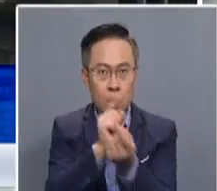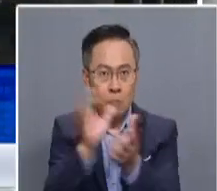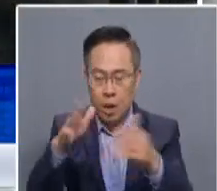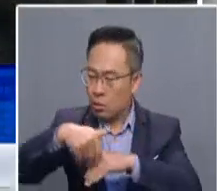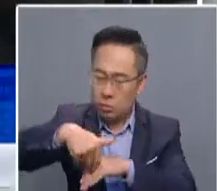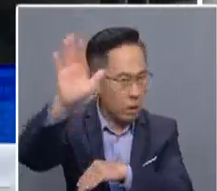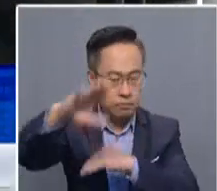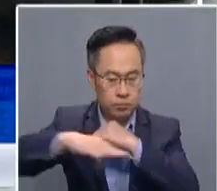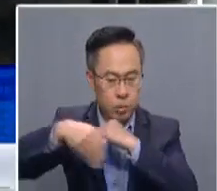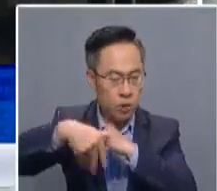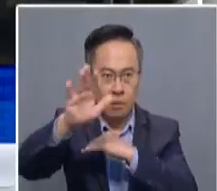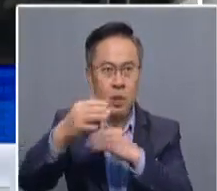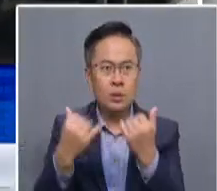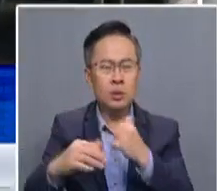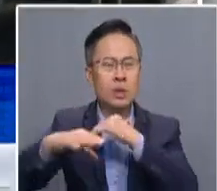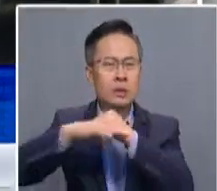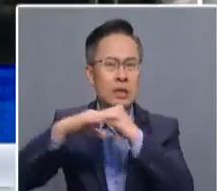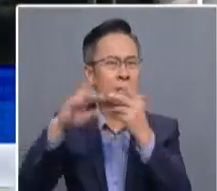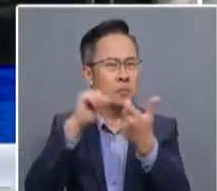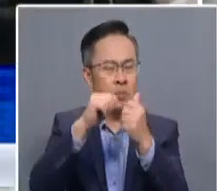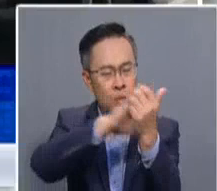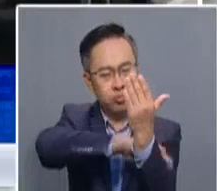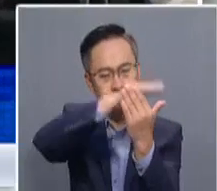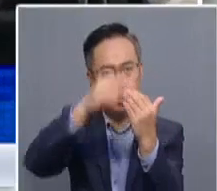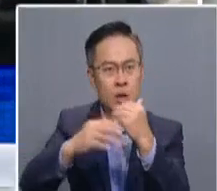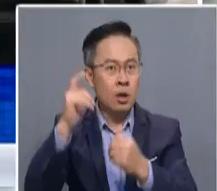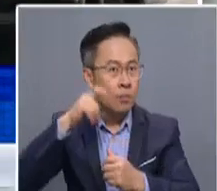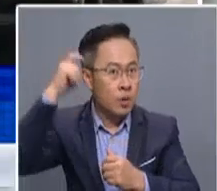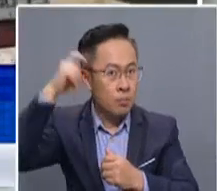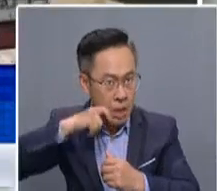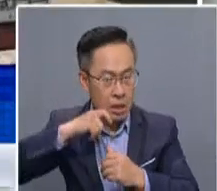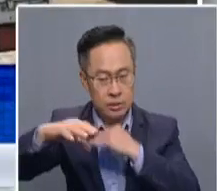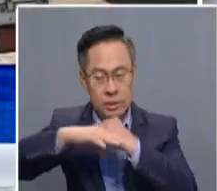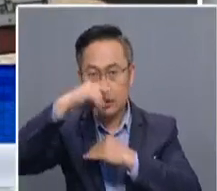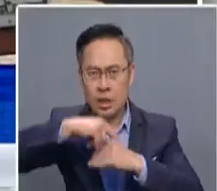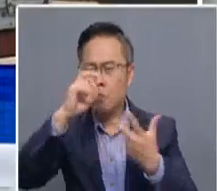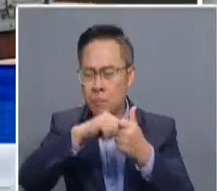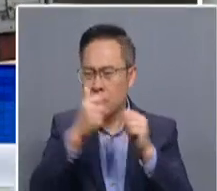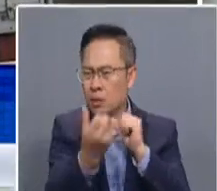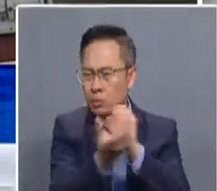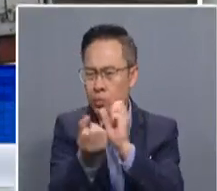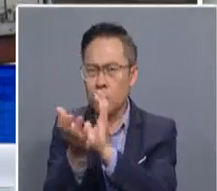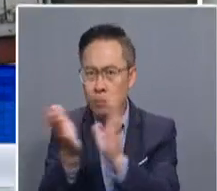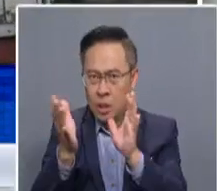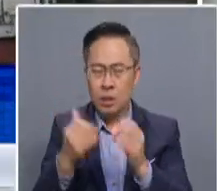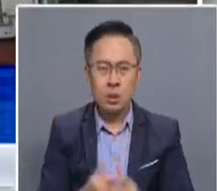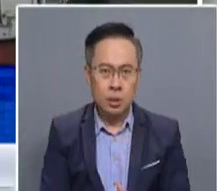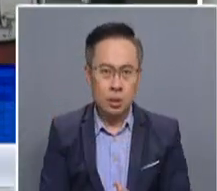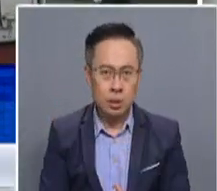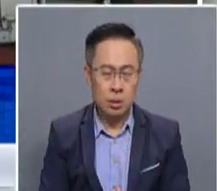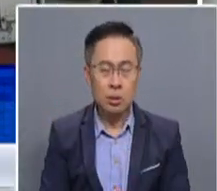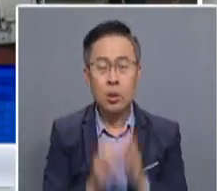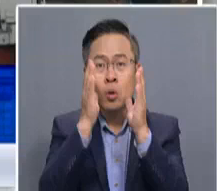ป็นตัวสะท้อนปัญหาว่าตรงชายแดนตลอดแนวฝั่งเพื่อนบ้านเราเนี่ยมีปัญหานะครับเน้นตรงมาตรการคนที่เข้ามาตาม